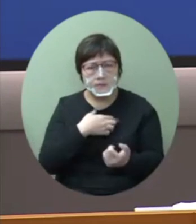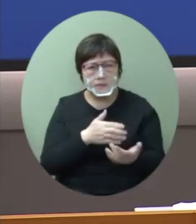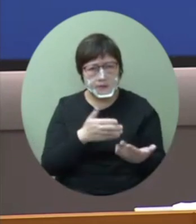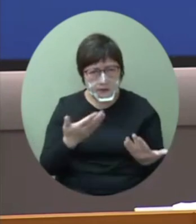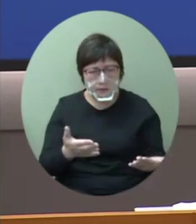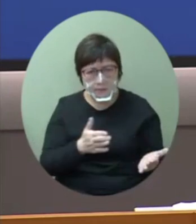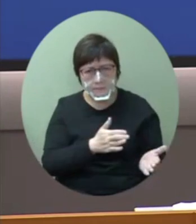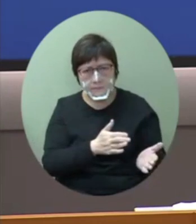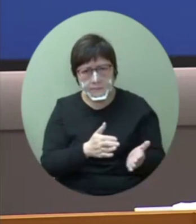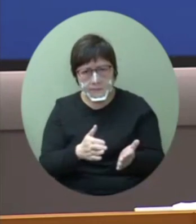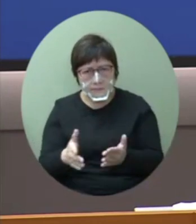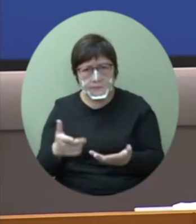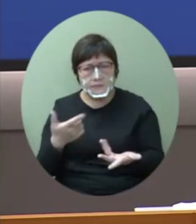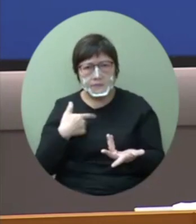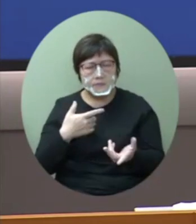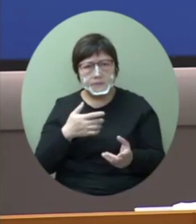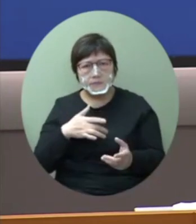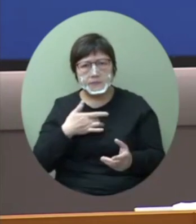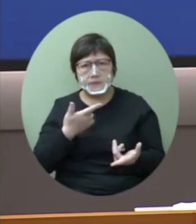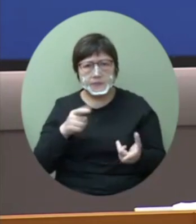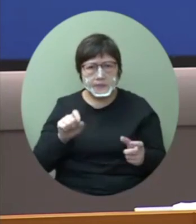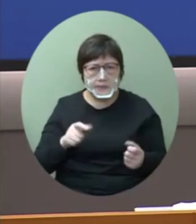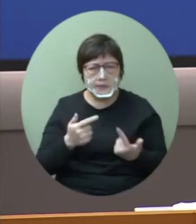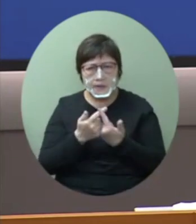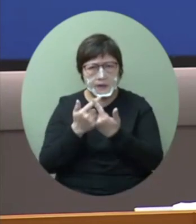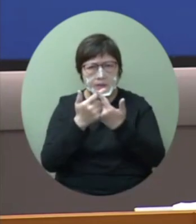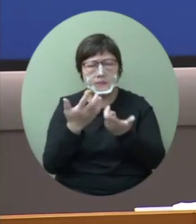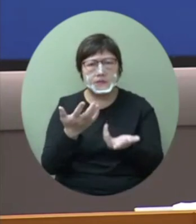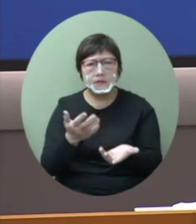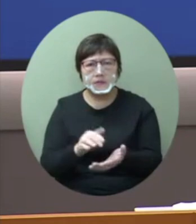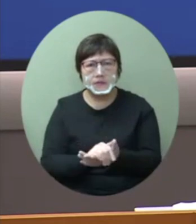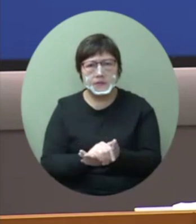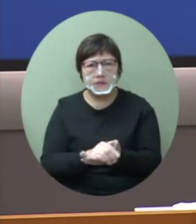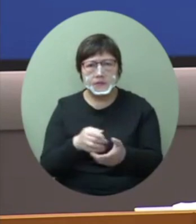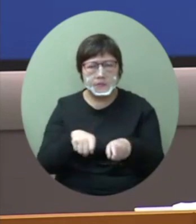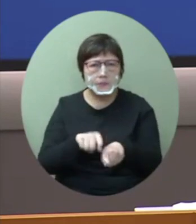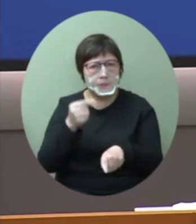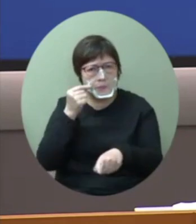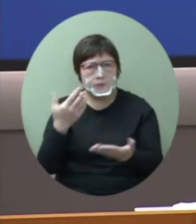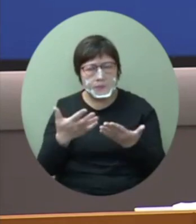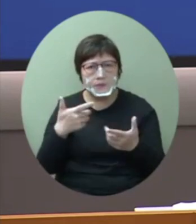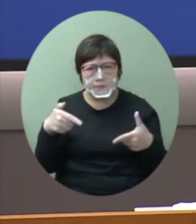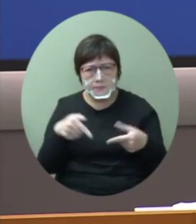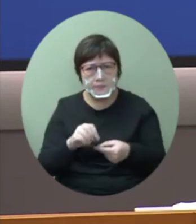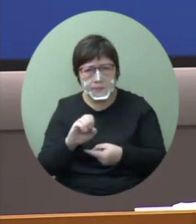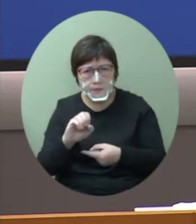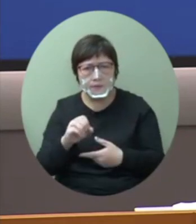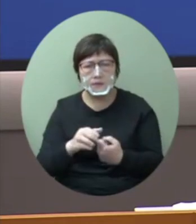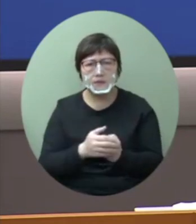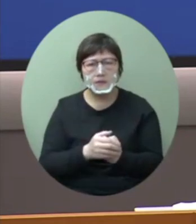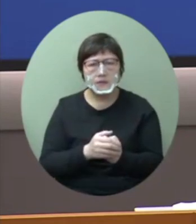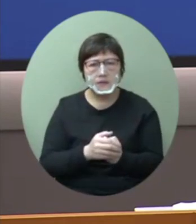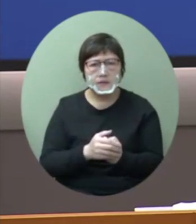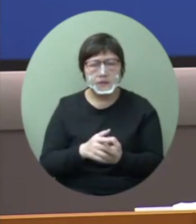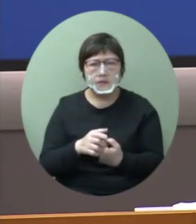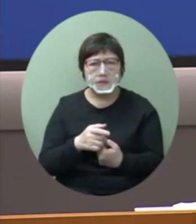段是沒有意義去爭拗究竟這個是共存還是清零。但我可